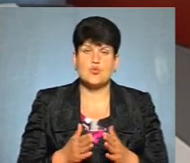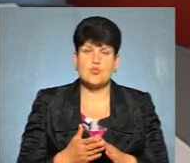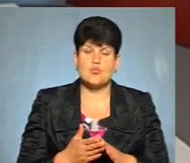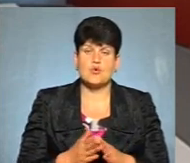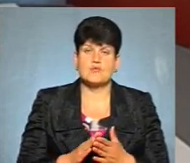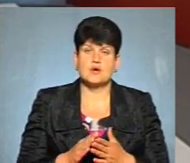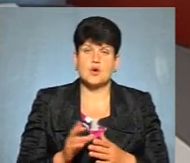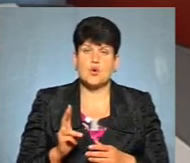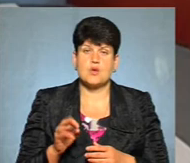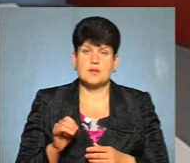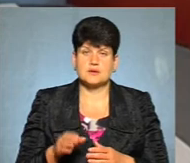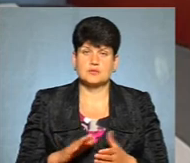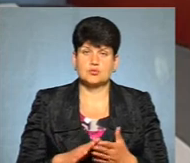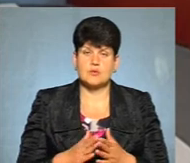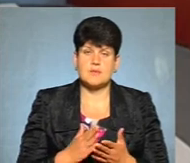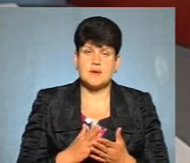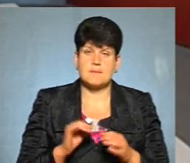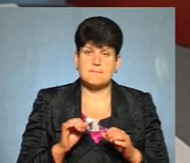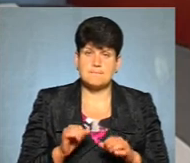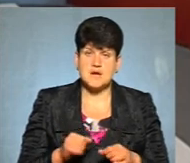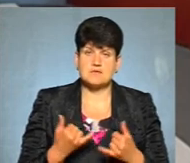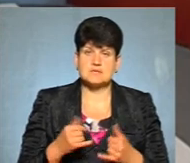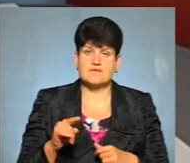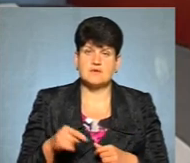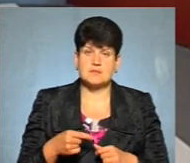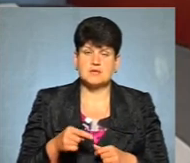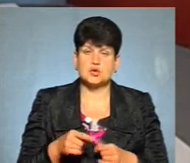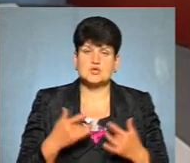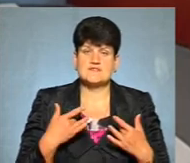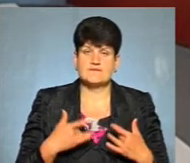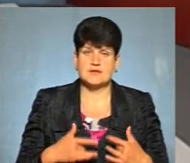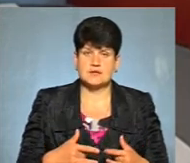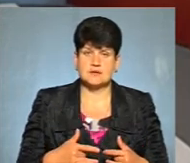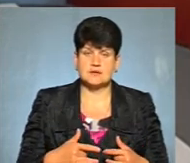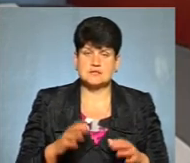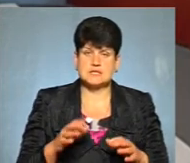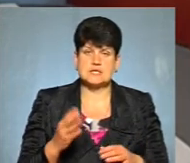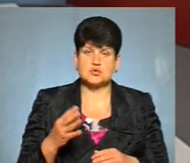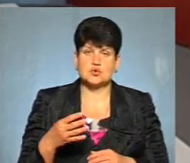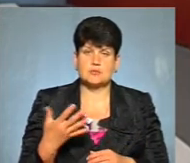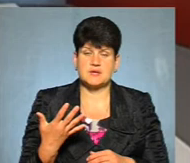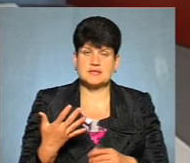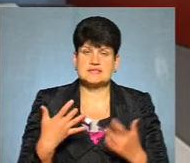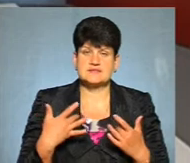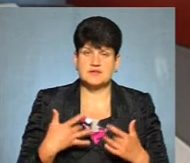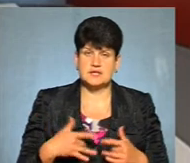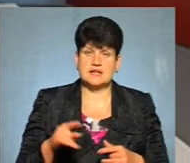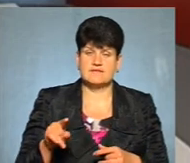договору, ми маємо право зараз вимагати його звільнення по статті 45. І так і є, звільнення на